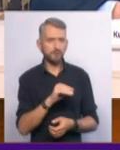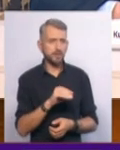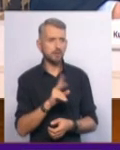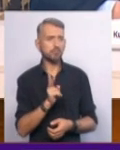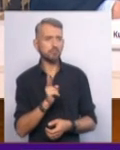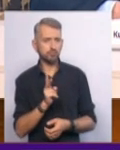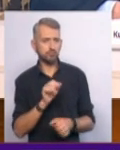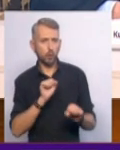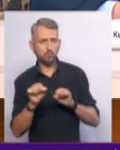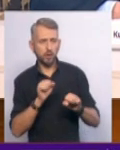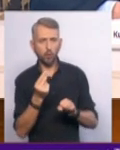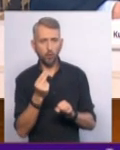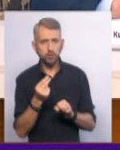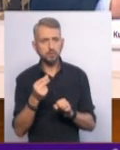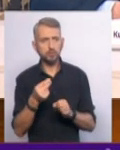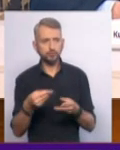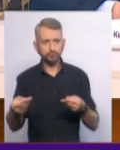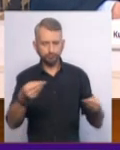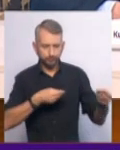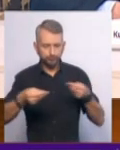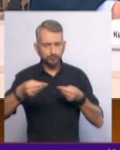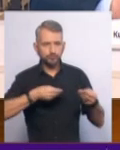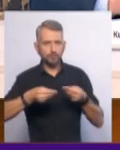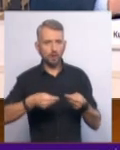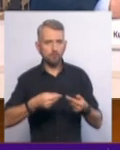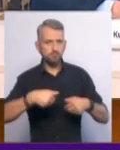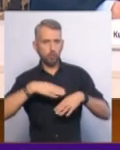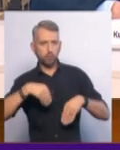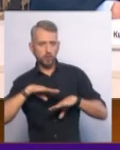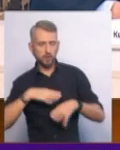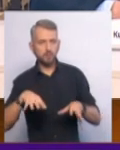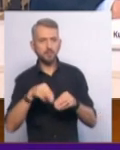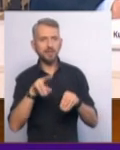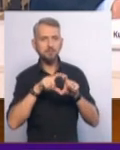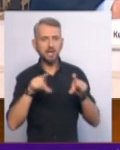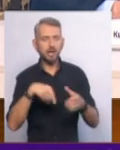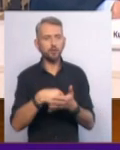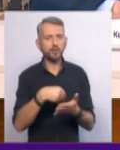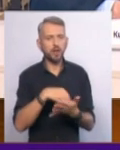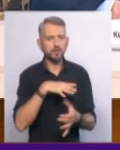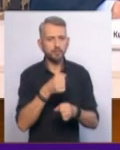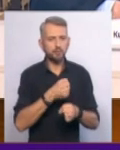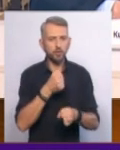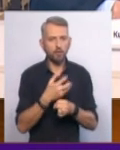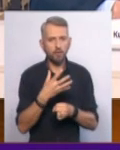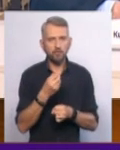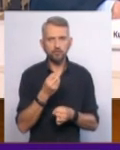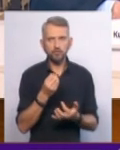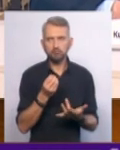коштів подають свої бюджетні пропозиції. От ми з департаментом фінансів відпрацьовували ще